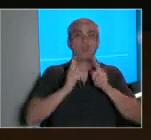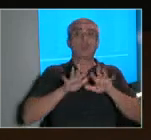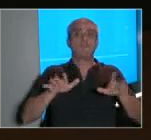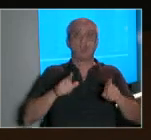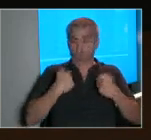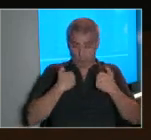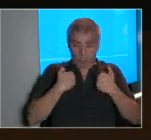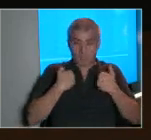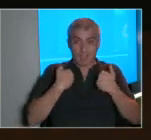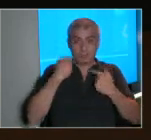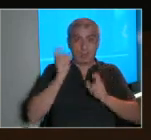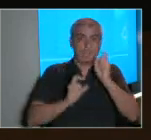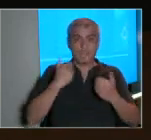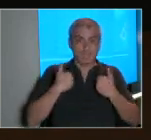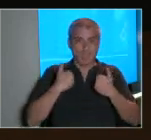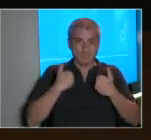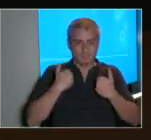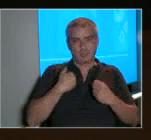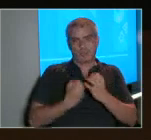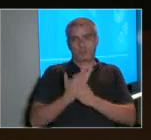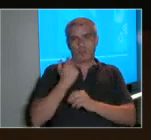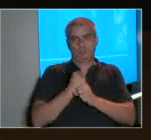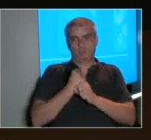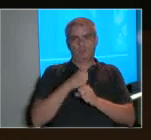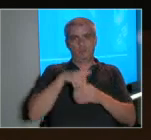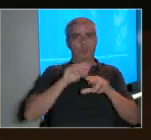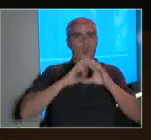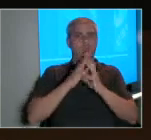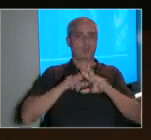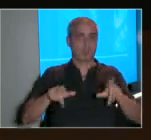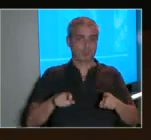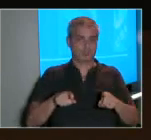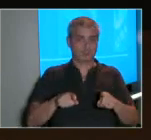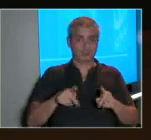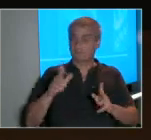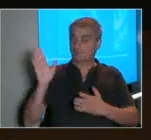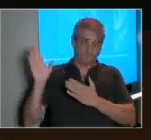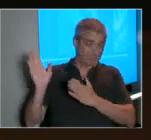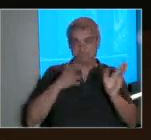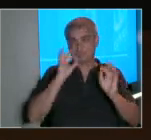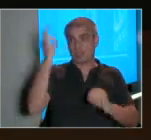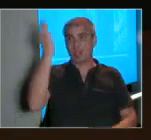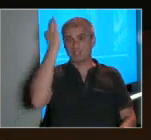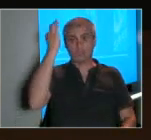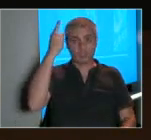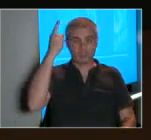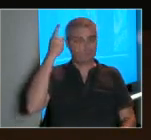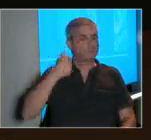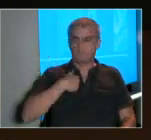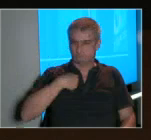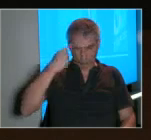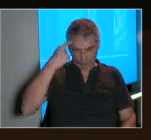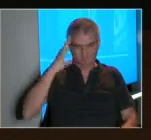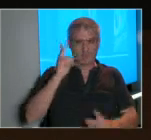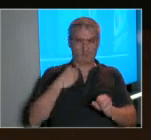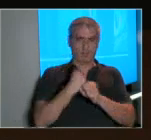בתופעות שאנחנו, בני האדם, יצרנו בכדור הארץ. ואת ההסתה הזאת של האסטרואיד, אנחנו